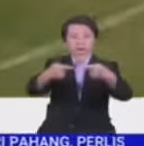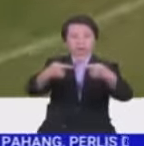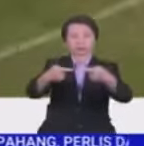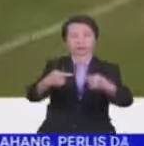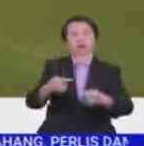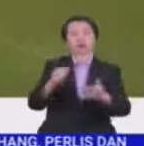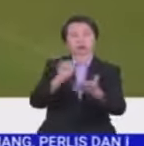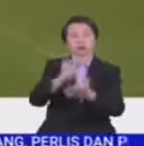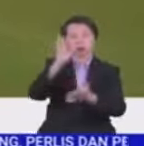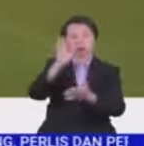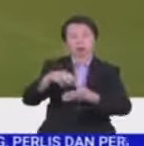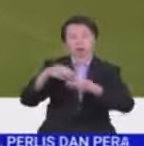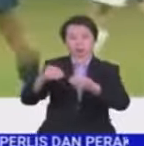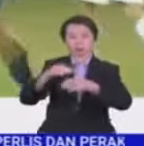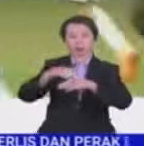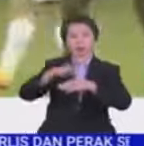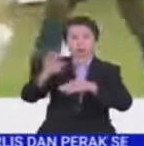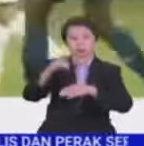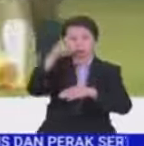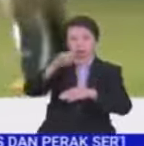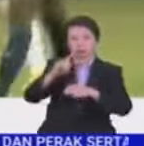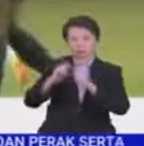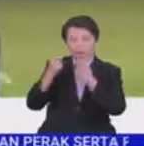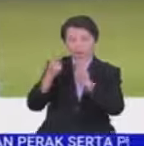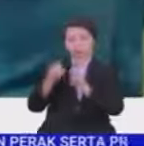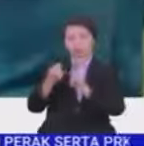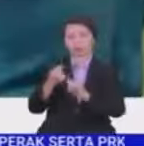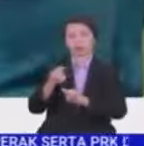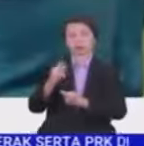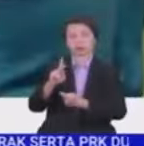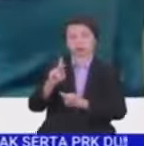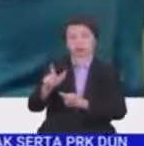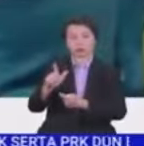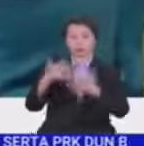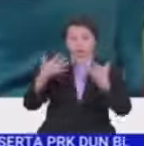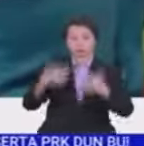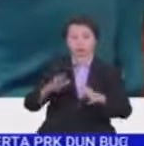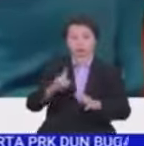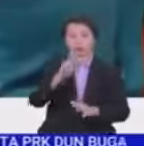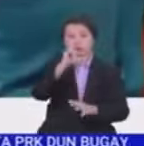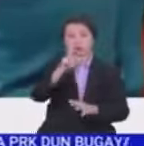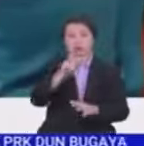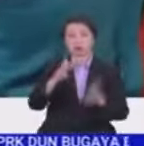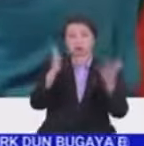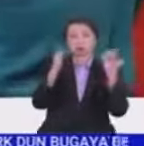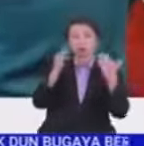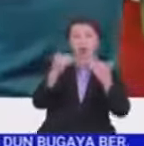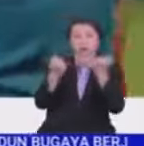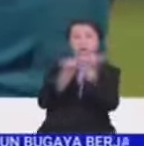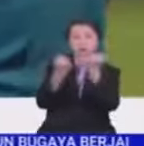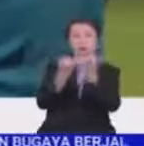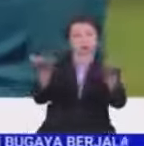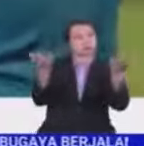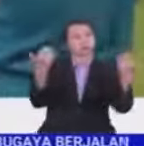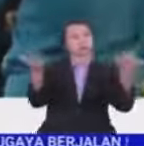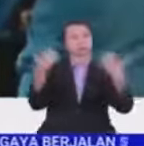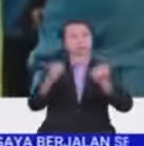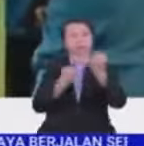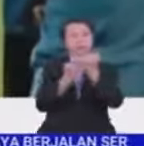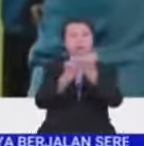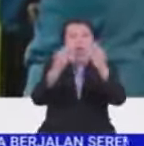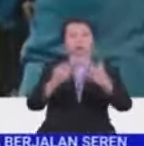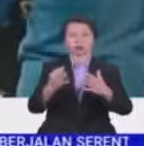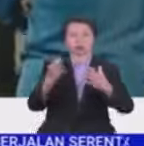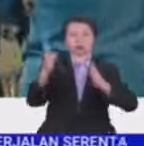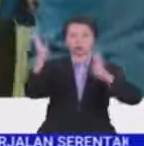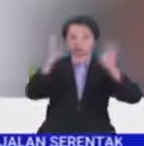Ia bakal memberi kelebihan buat skuad Bojan Hodak yang sudah pastinya mengharapkan sokongan penuh para penyokong bola